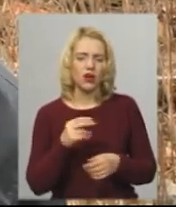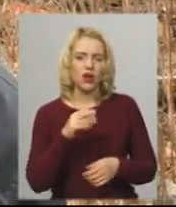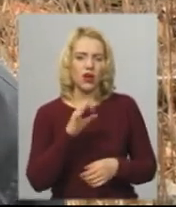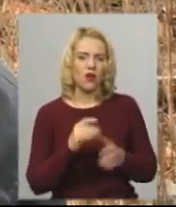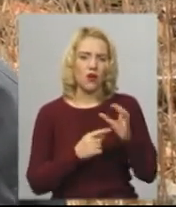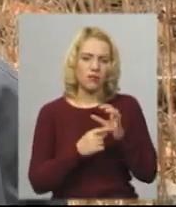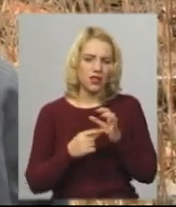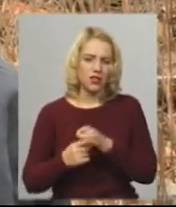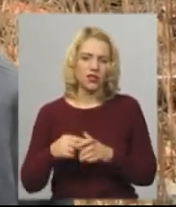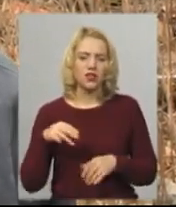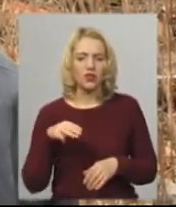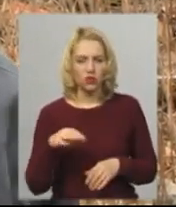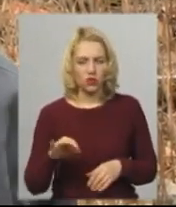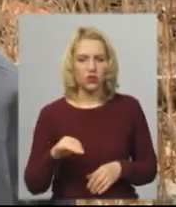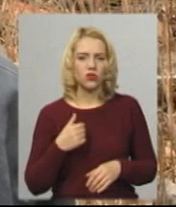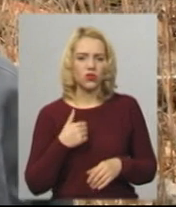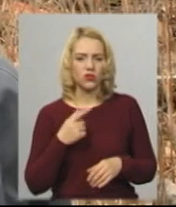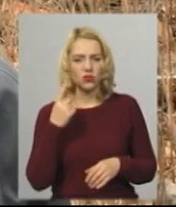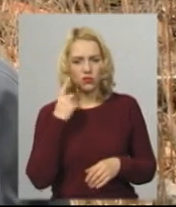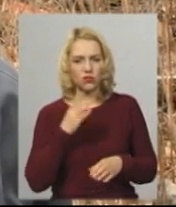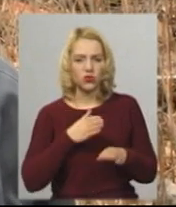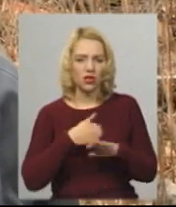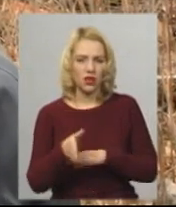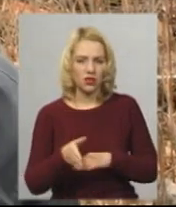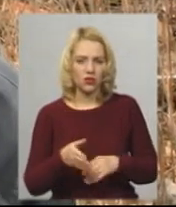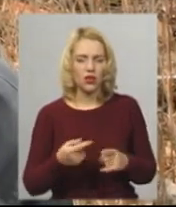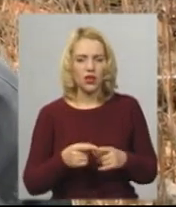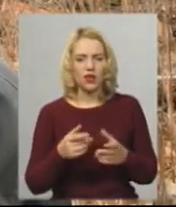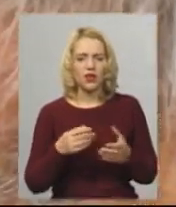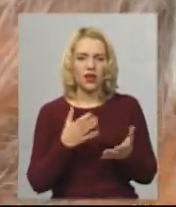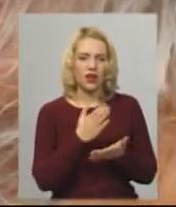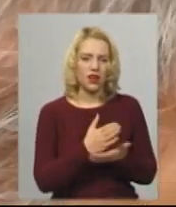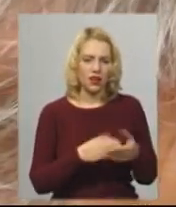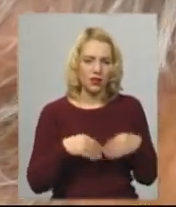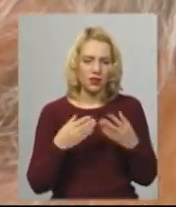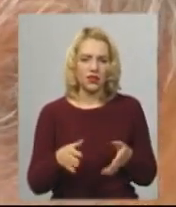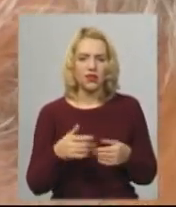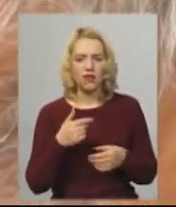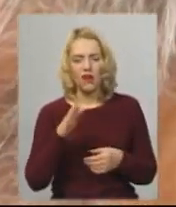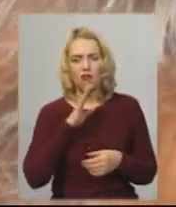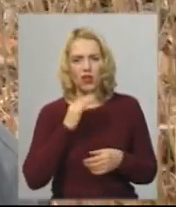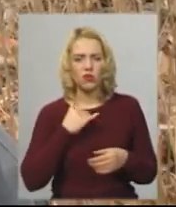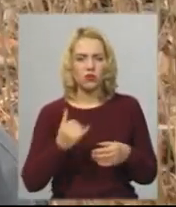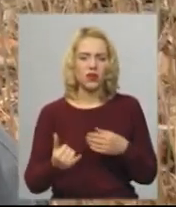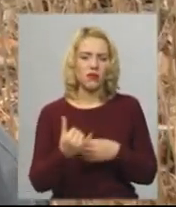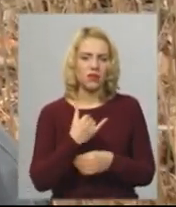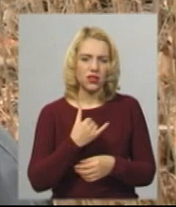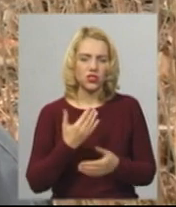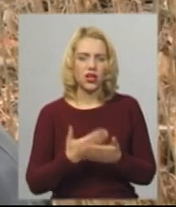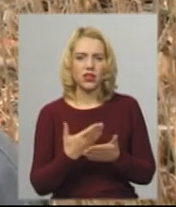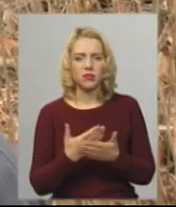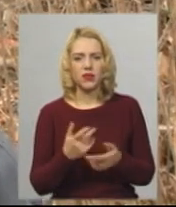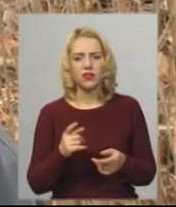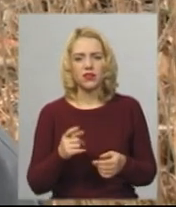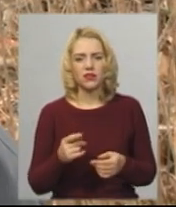пеньки, то думаю, заїду. Взяв їй хліба, то вона до мене приїжджає, то там то